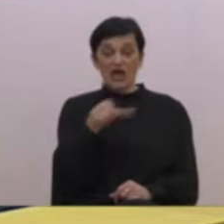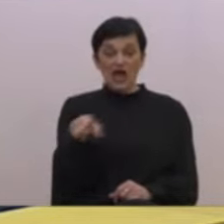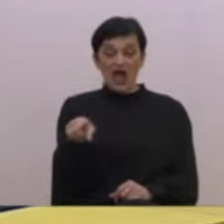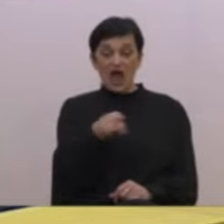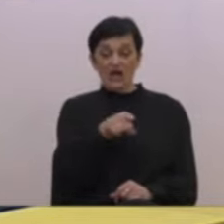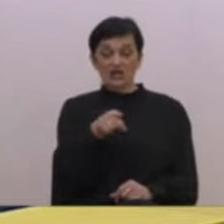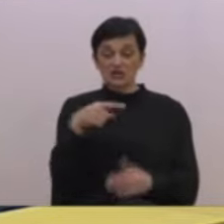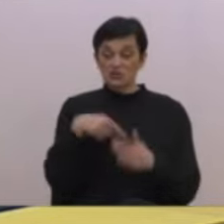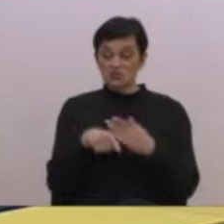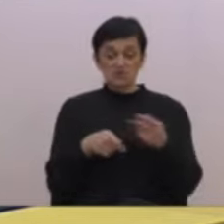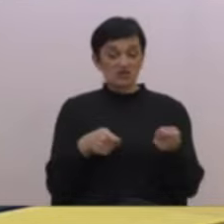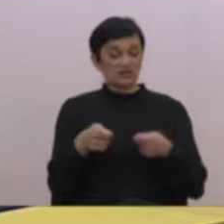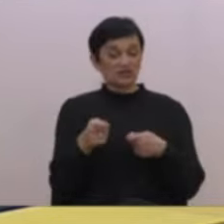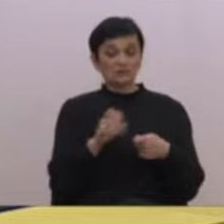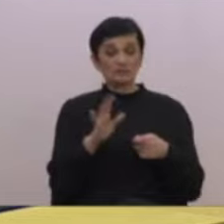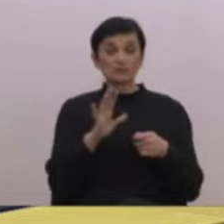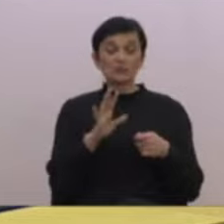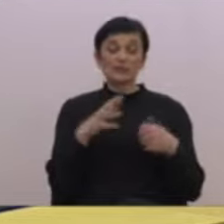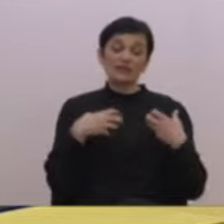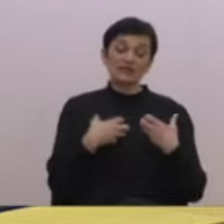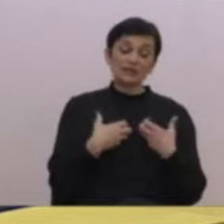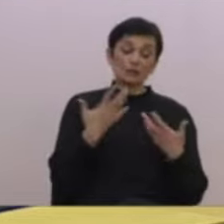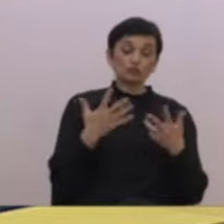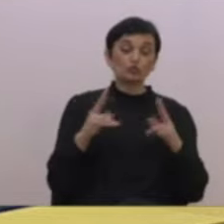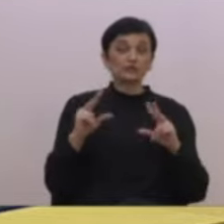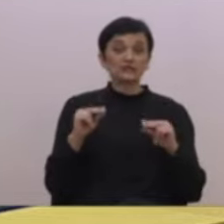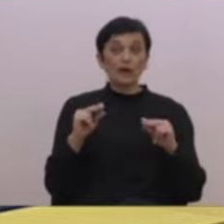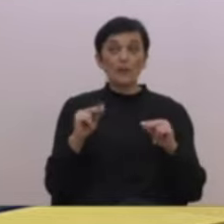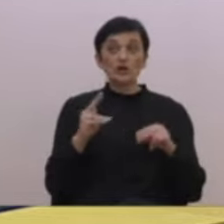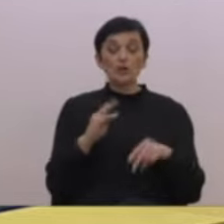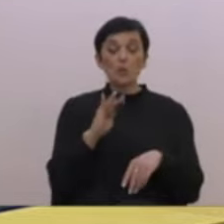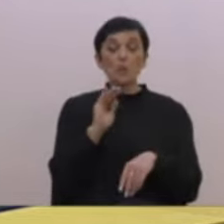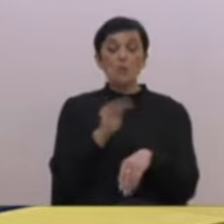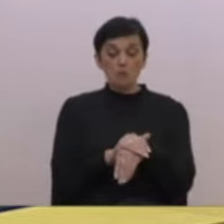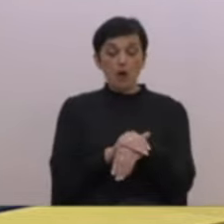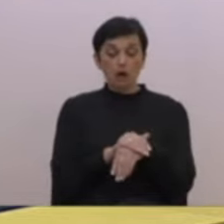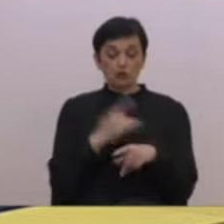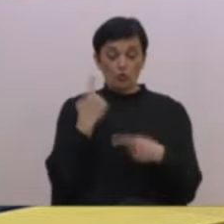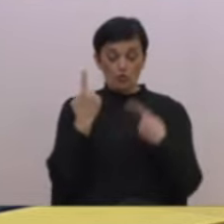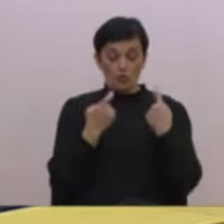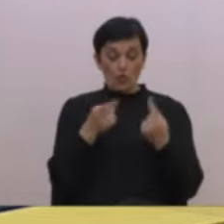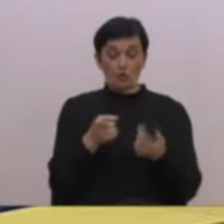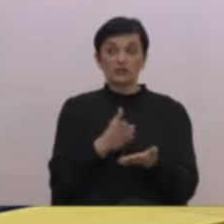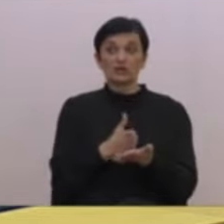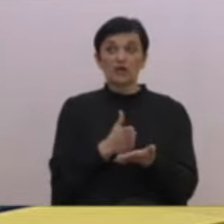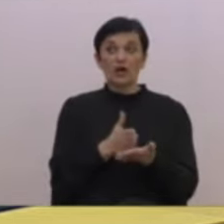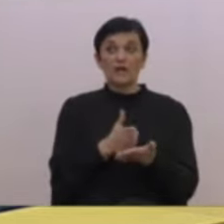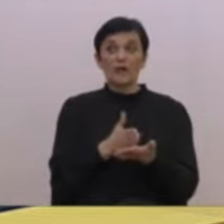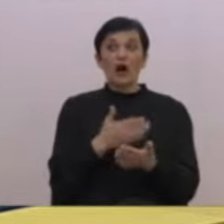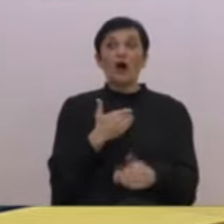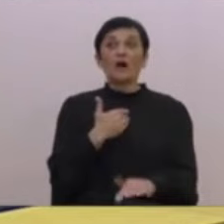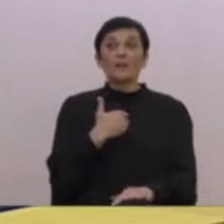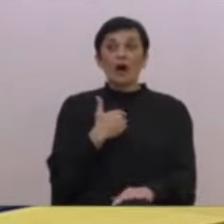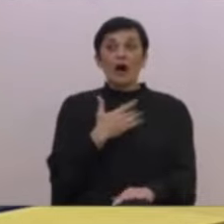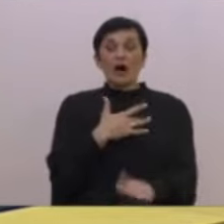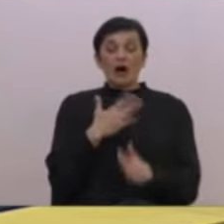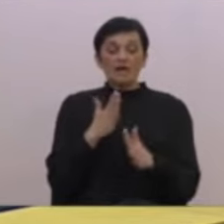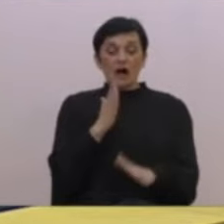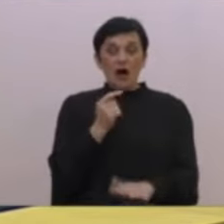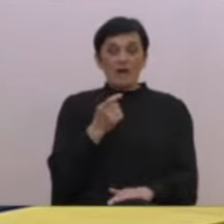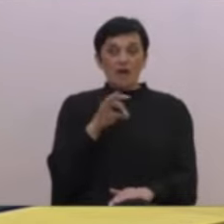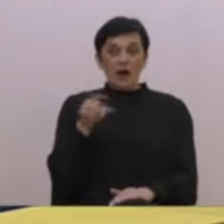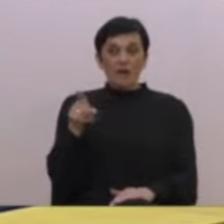იმართება. საფრთხეობთ უსაბედნიოდ როგორც ხალხში მე, მაგრამ ფაქტობრივი მოცემულობაა ეს და მე ვარაუდობ, რომ ახლა მესი